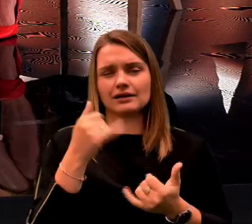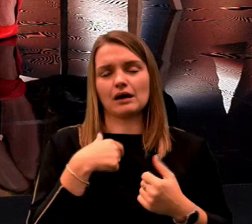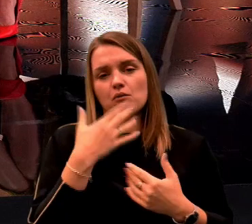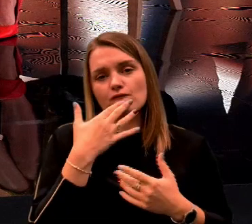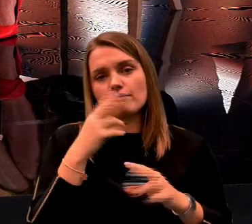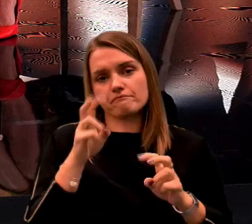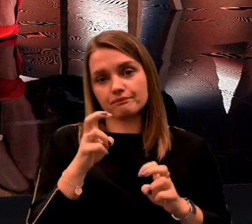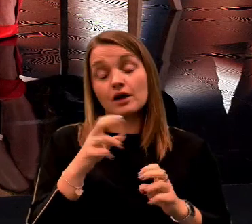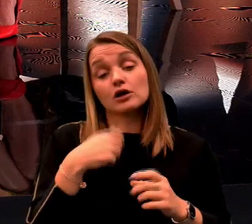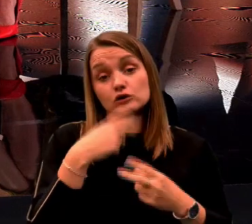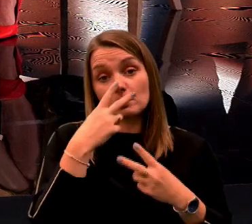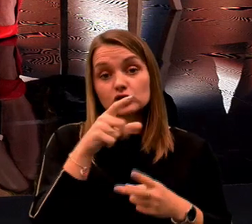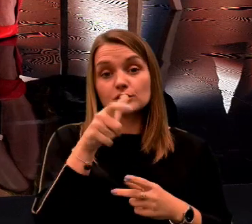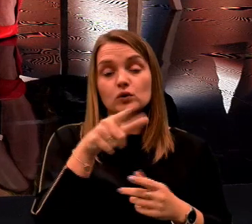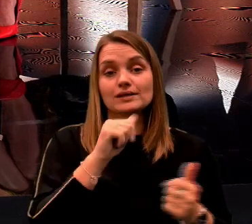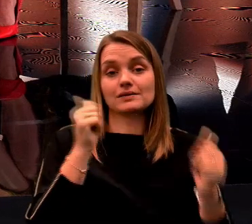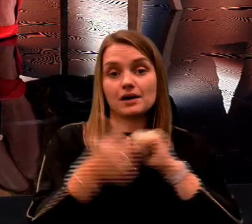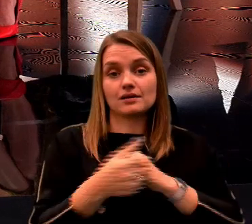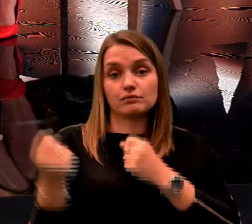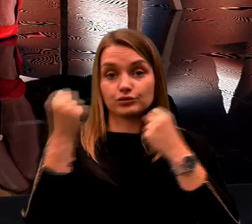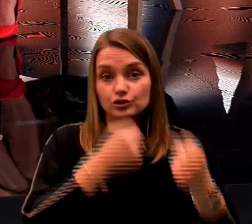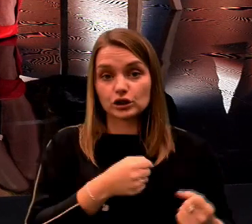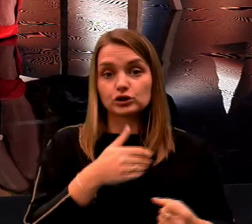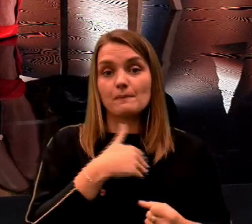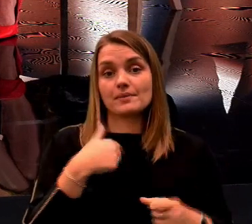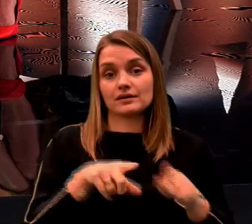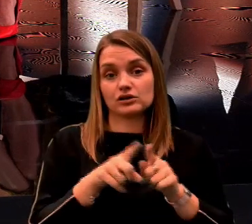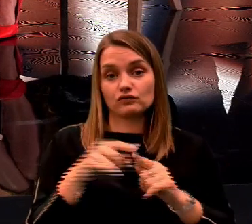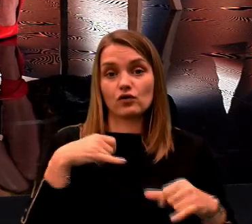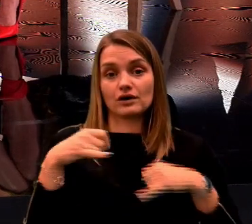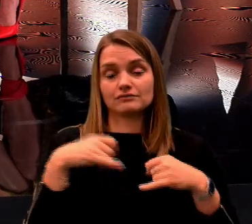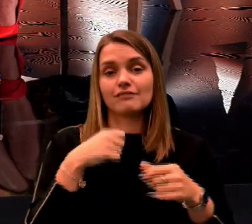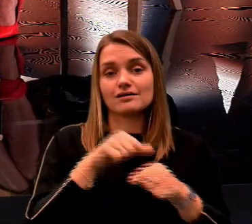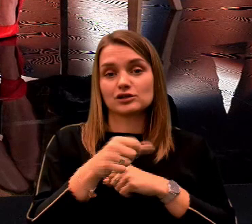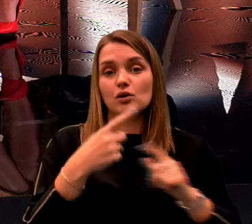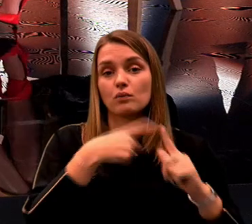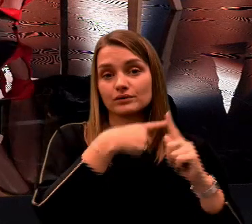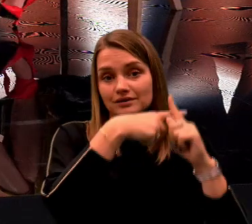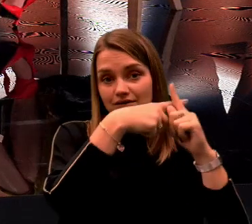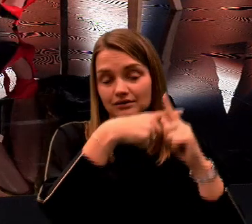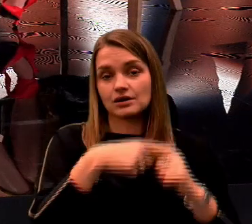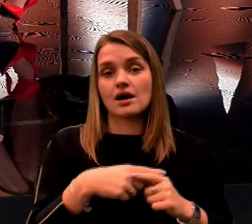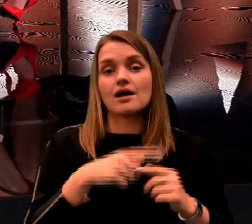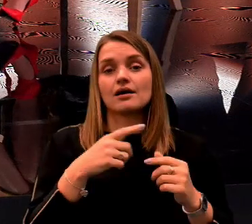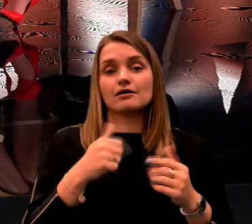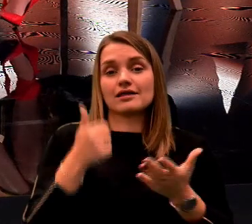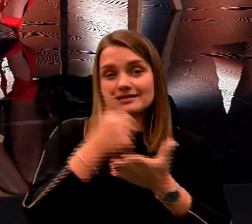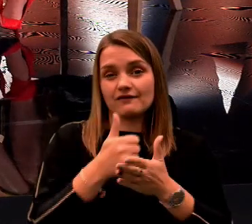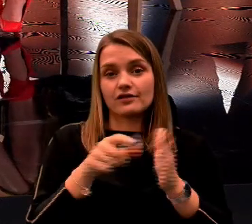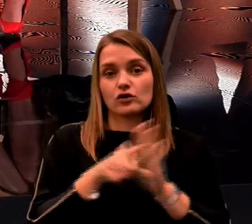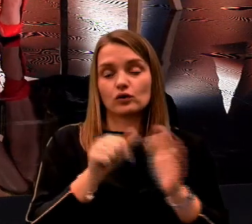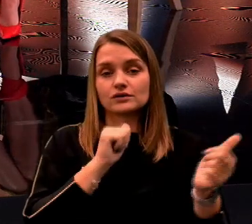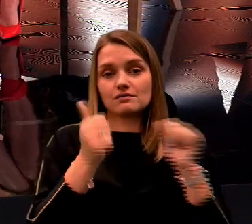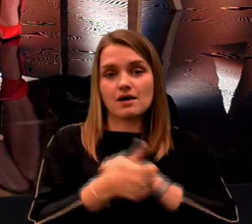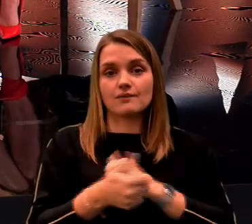i zobaczymy, co ta zmiana przyniesie. No my też w naszej organizacji jesteśmy optymistycznie nastawieni do zmiany. Dziękuję